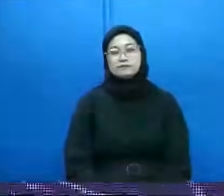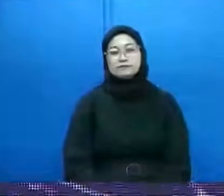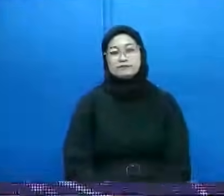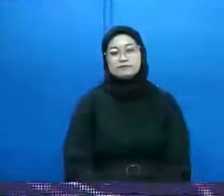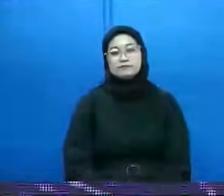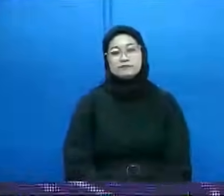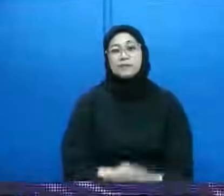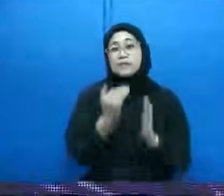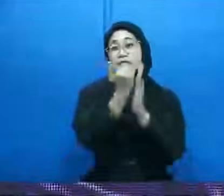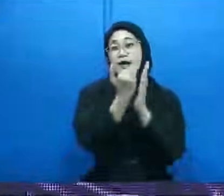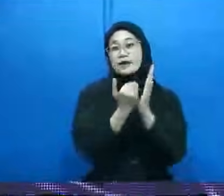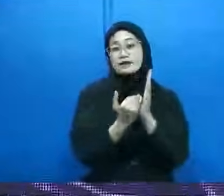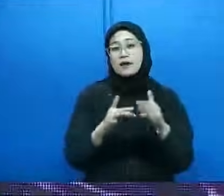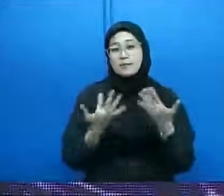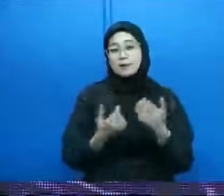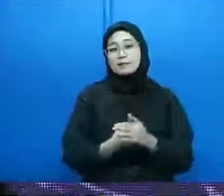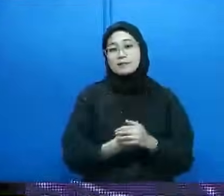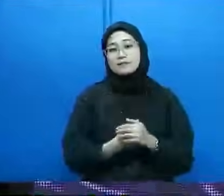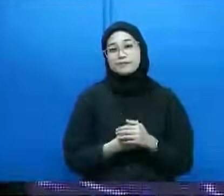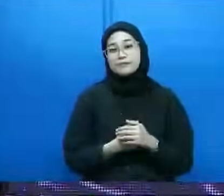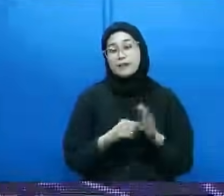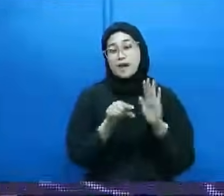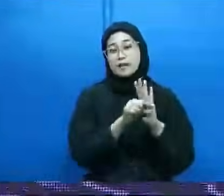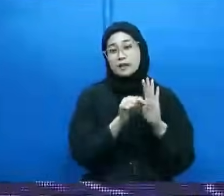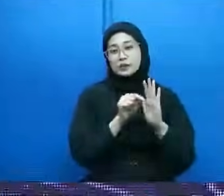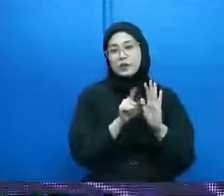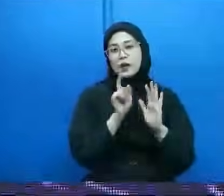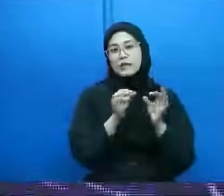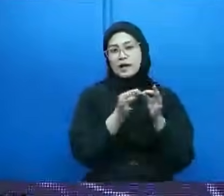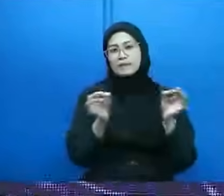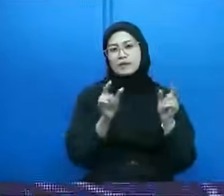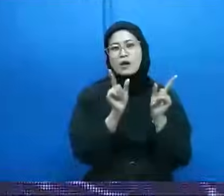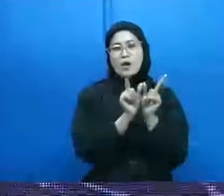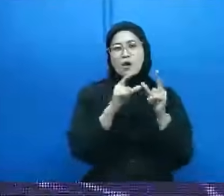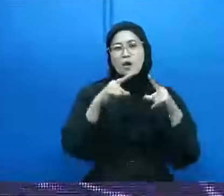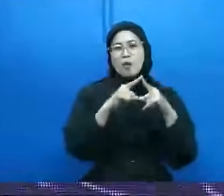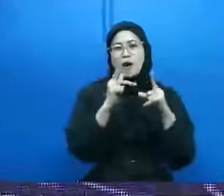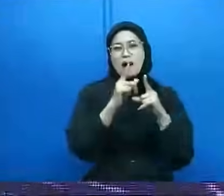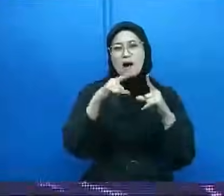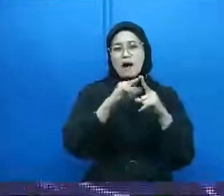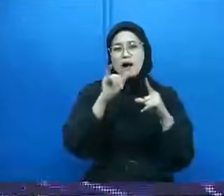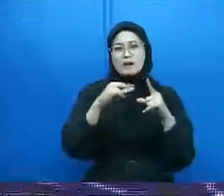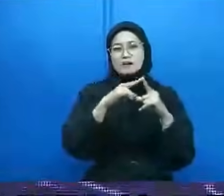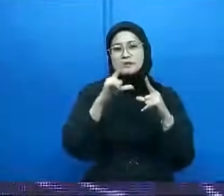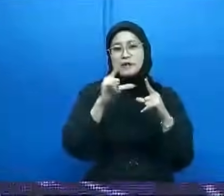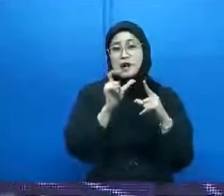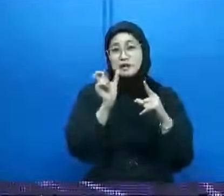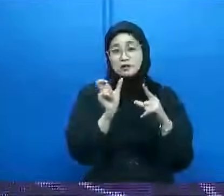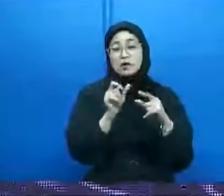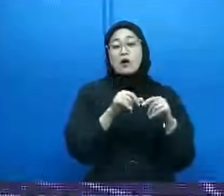syaratnya. Di ayat itu ada kalimat wahajaru dan orang-orang yang berhijrah.